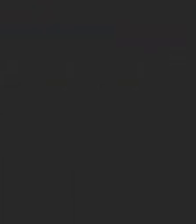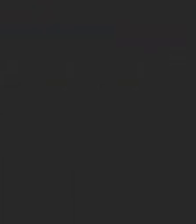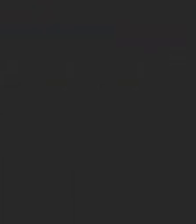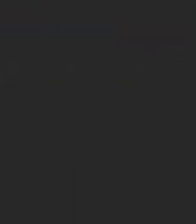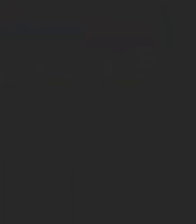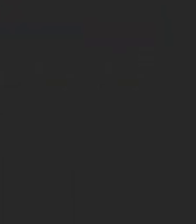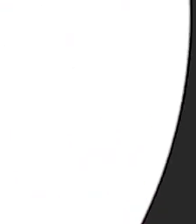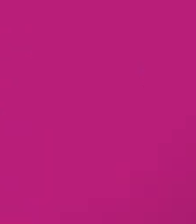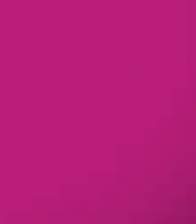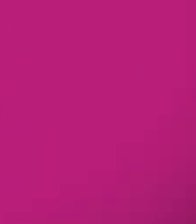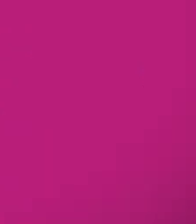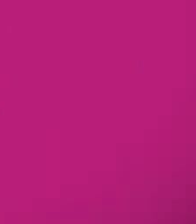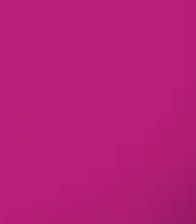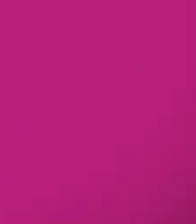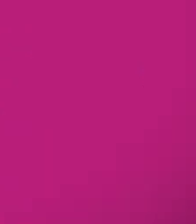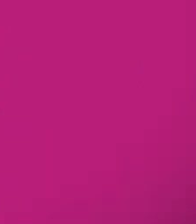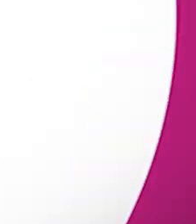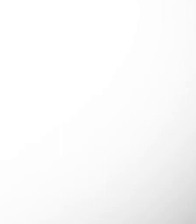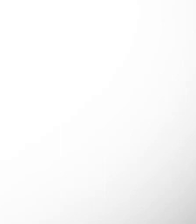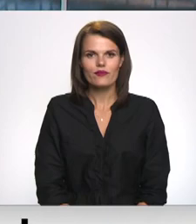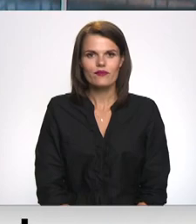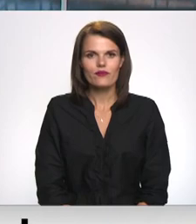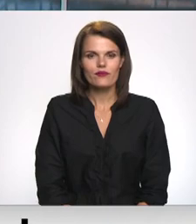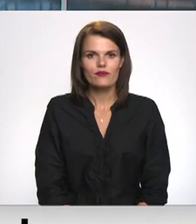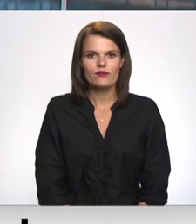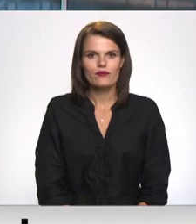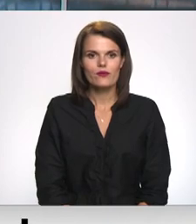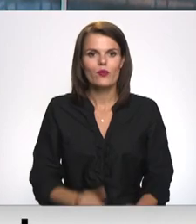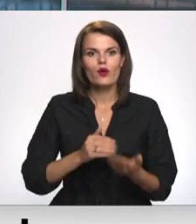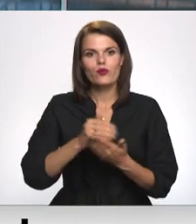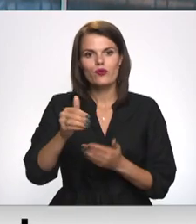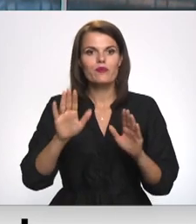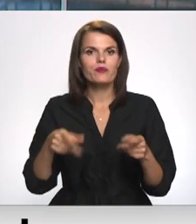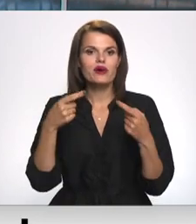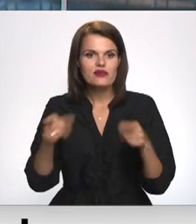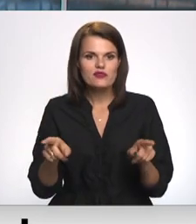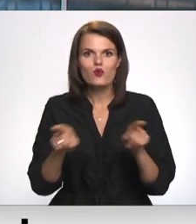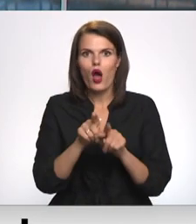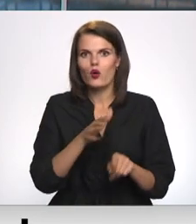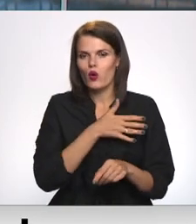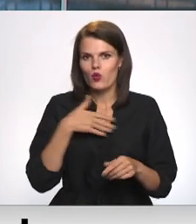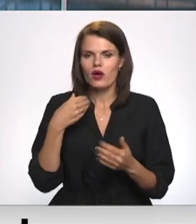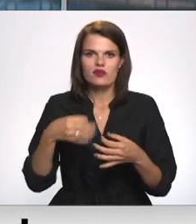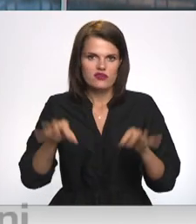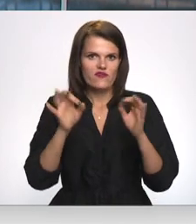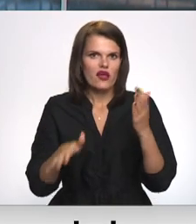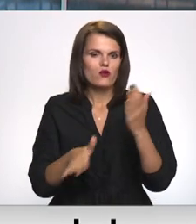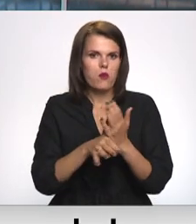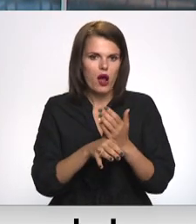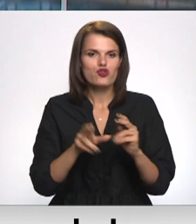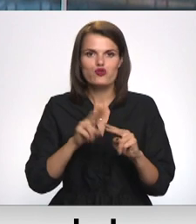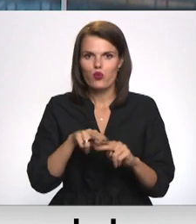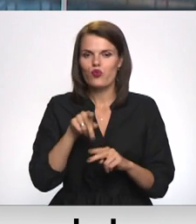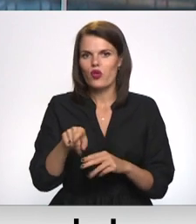Re, viss ēters ir te! Turinājumā par citu arī ļoti vērtīgu palīdzību un tās